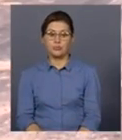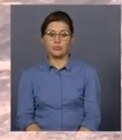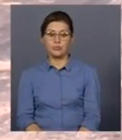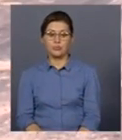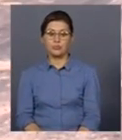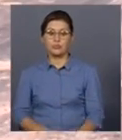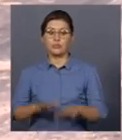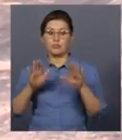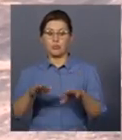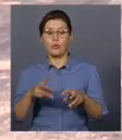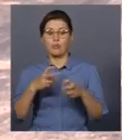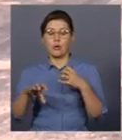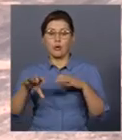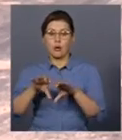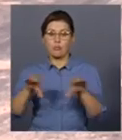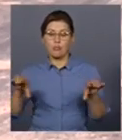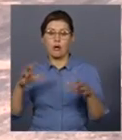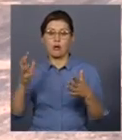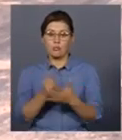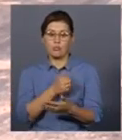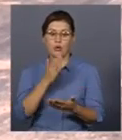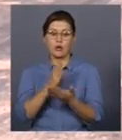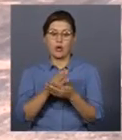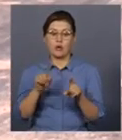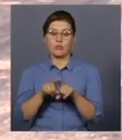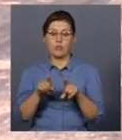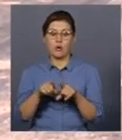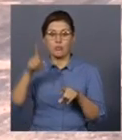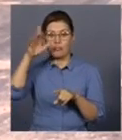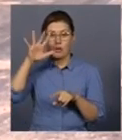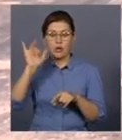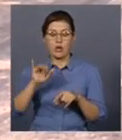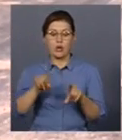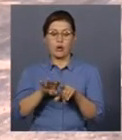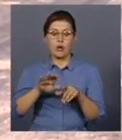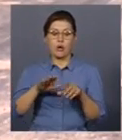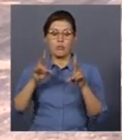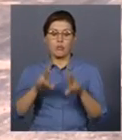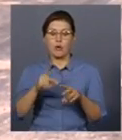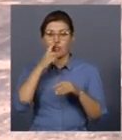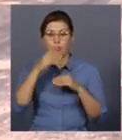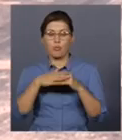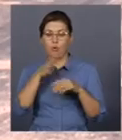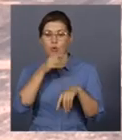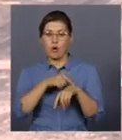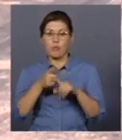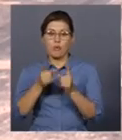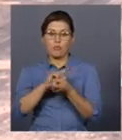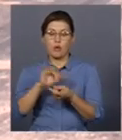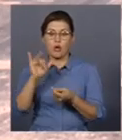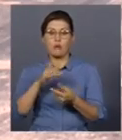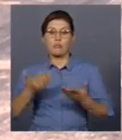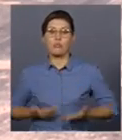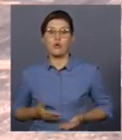Место порыва уже найдено. Құбырдың қай жері жарылғаны белгілі болды. Ақау бар құбыр жуық арада ауыстырылатын болады. Ал